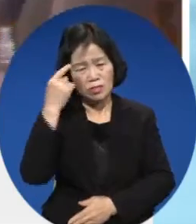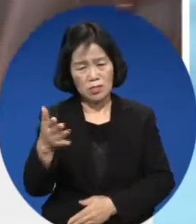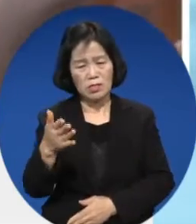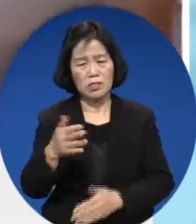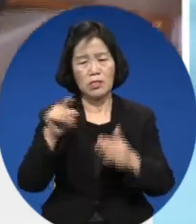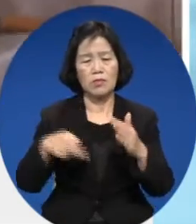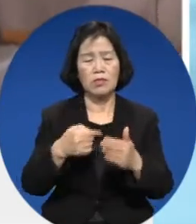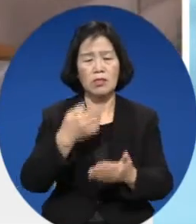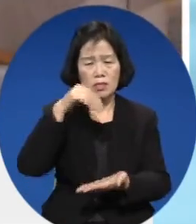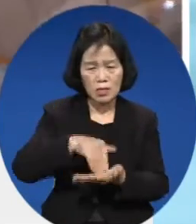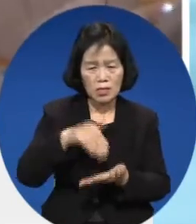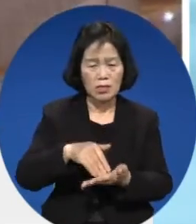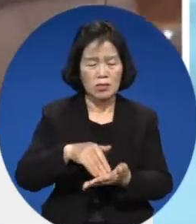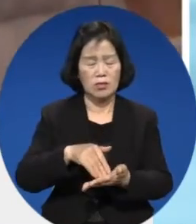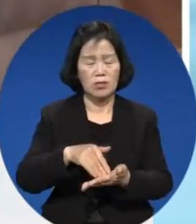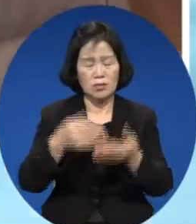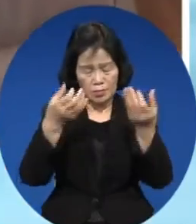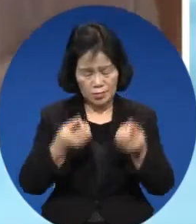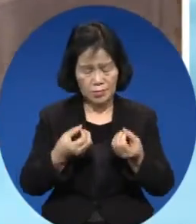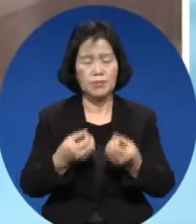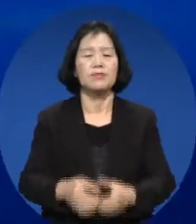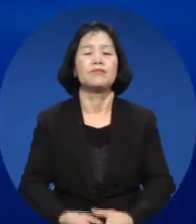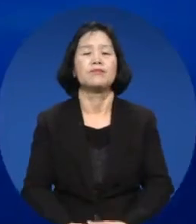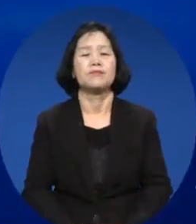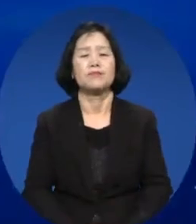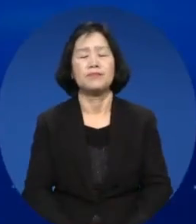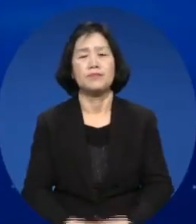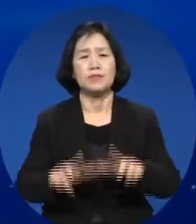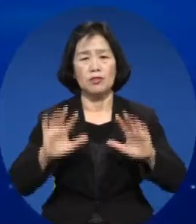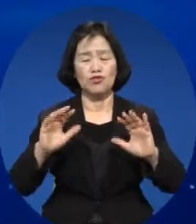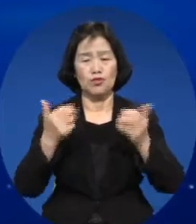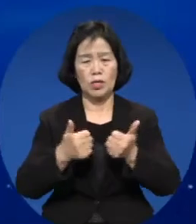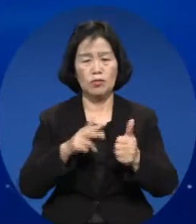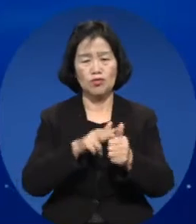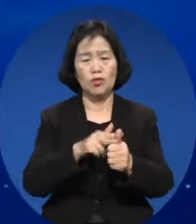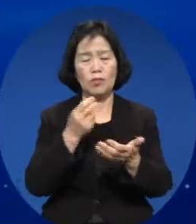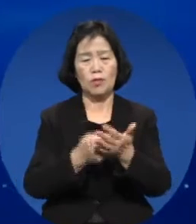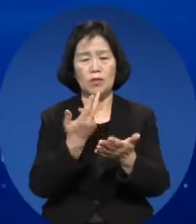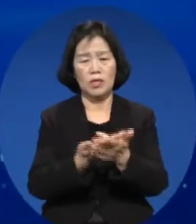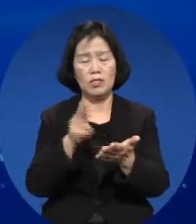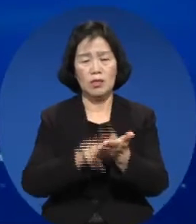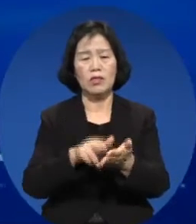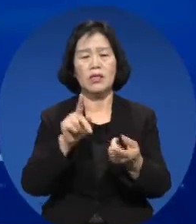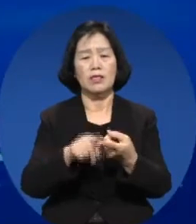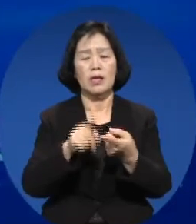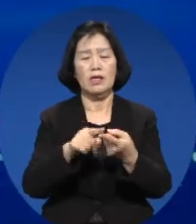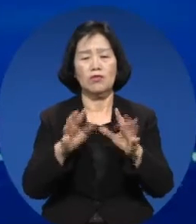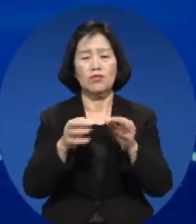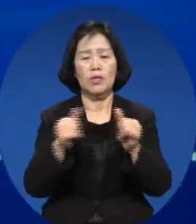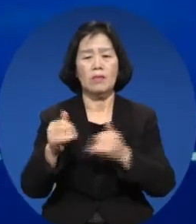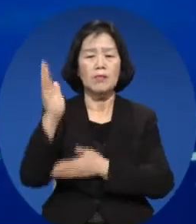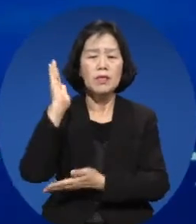내부에서도 자성의 목소리가 나오고 있다고 생각을 합니다. 알겠습니다. 현재 국회에서는 국정원법 개정안에 대한 이 국민의힘